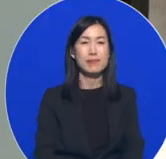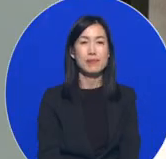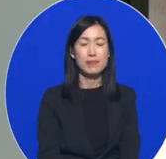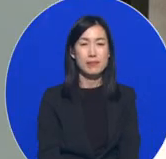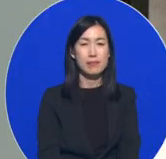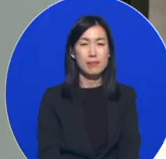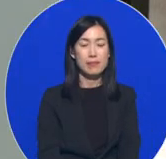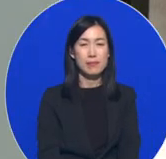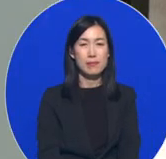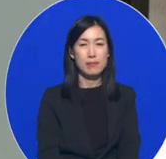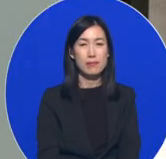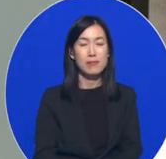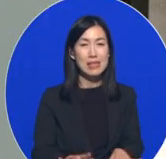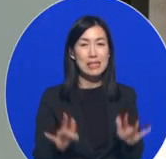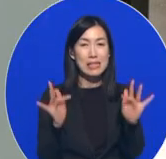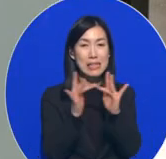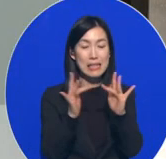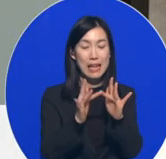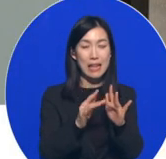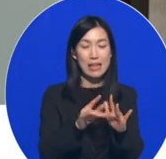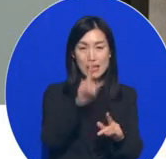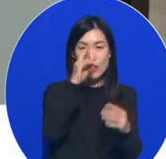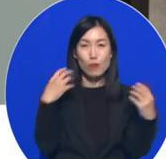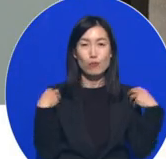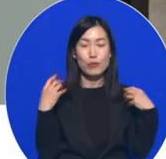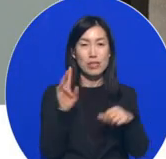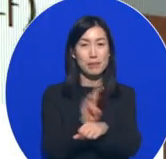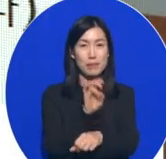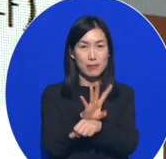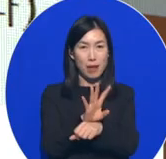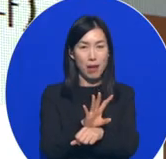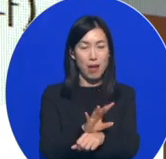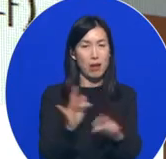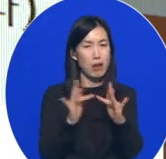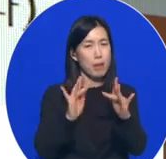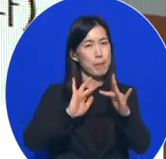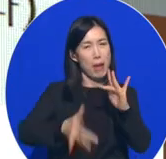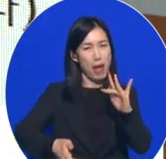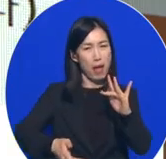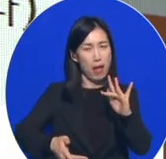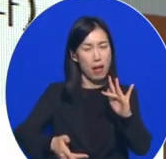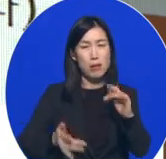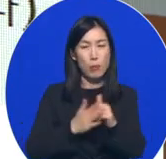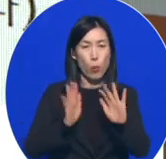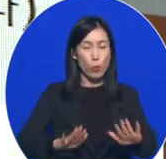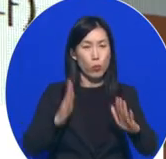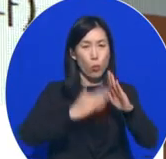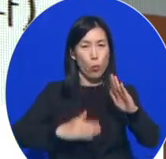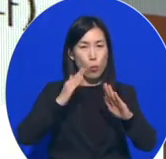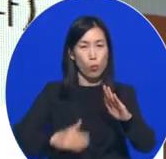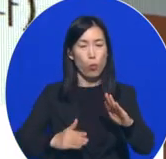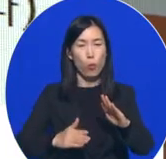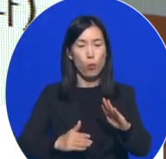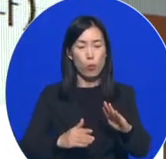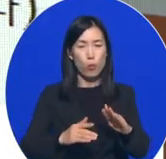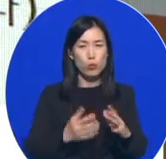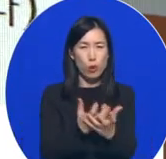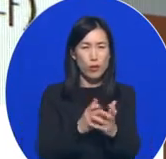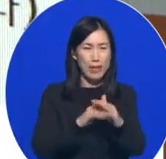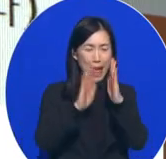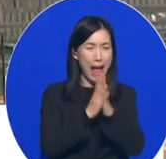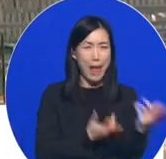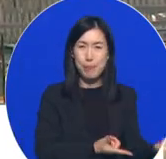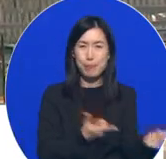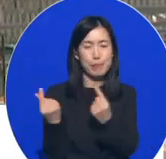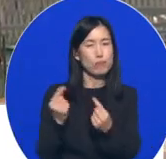가운데 온라인 민원 서비스인 정부 24도 서비스가 전면 중단돼 사실상 공공기관의 민원 서류 발급이 전면